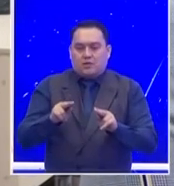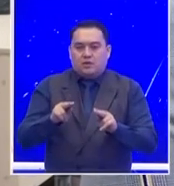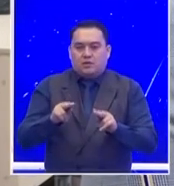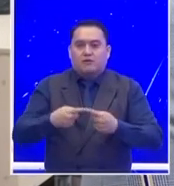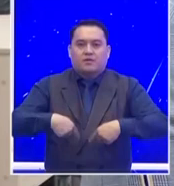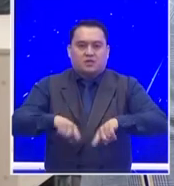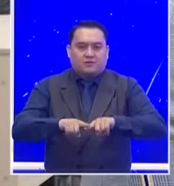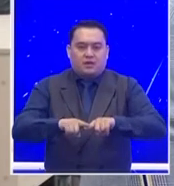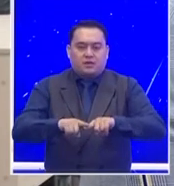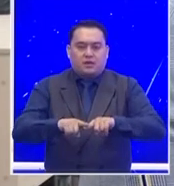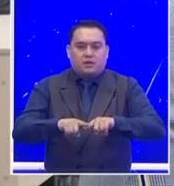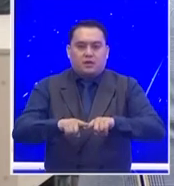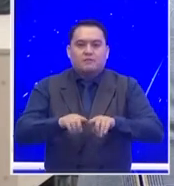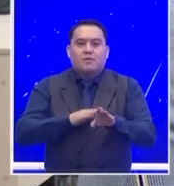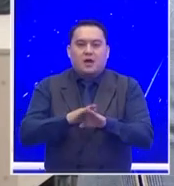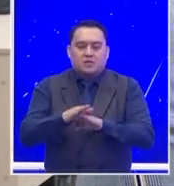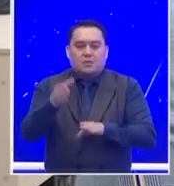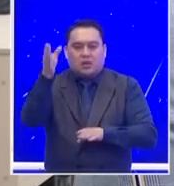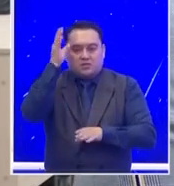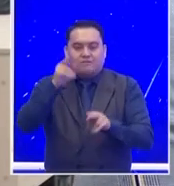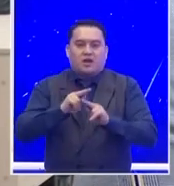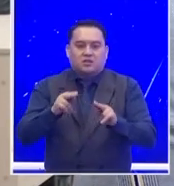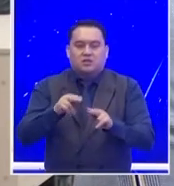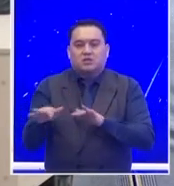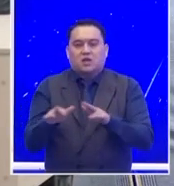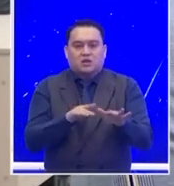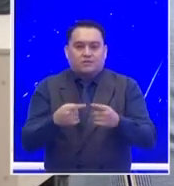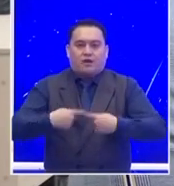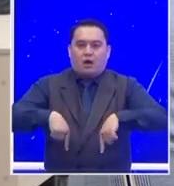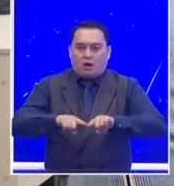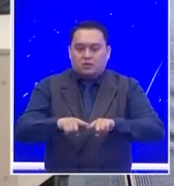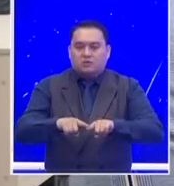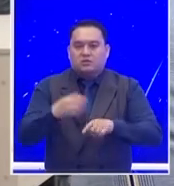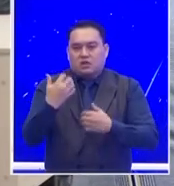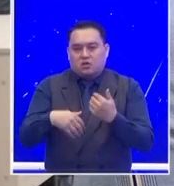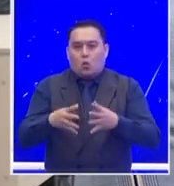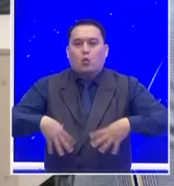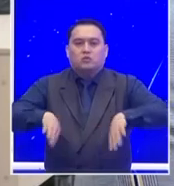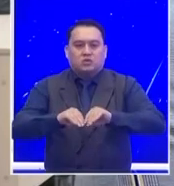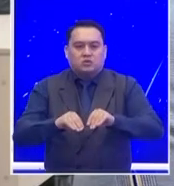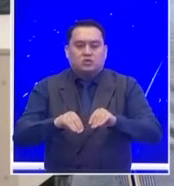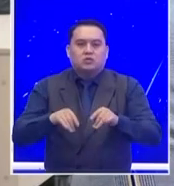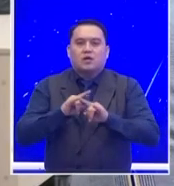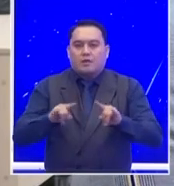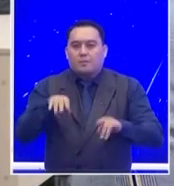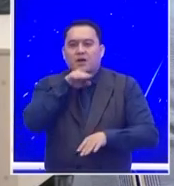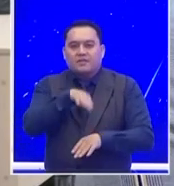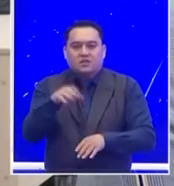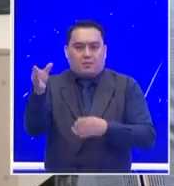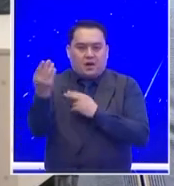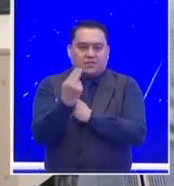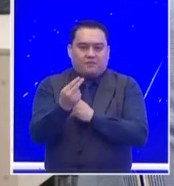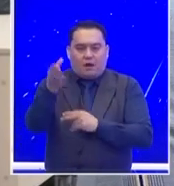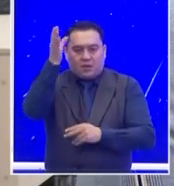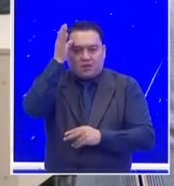профильное образование, осуществляют образовательную и воспитательную деятельность в организациях среднего, общего, дошкольного, профессионального образования,